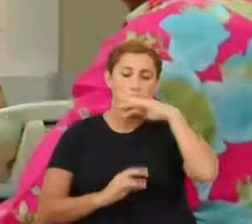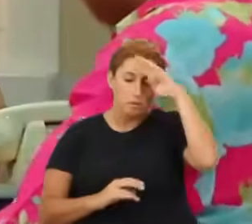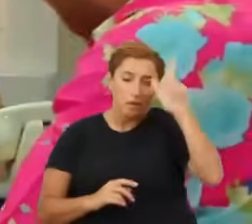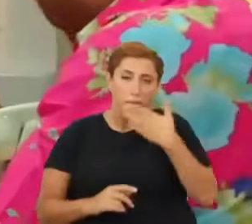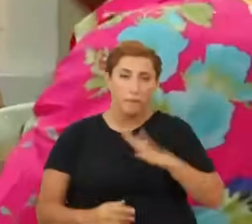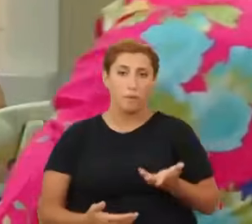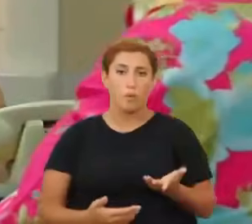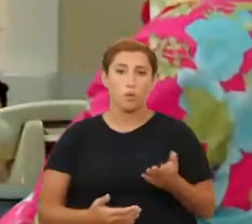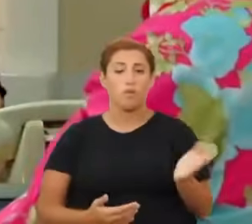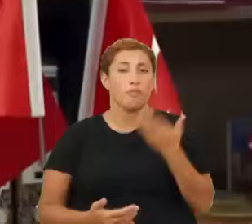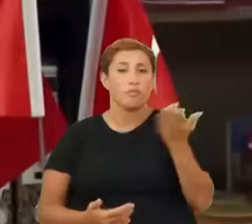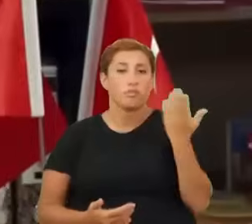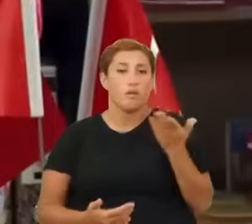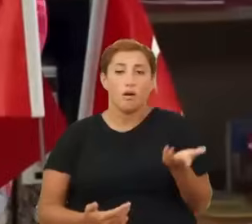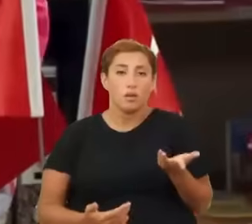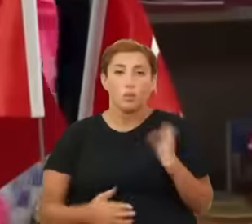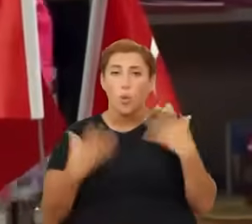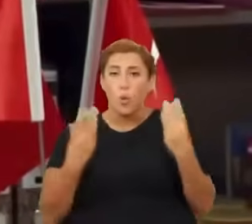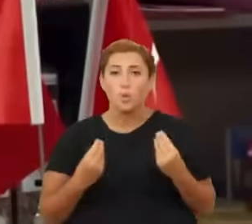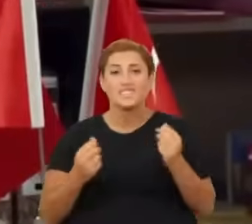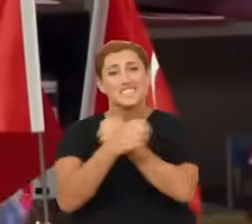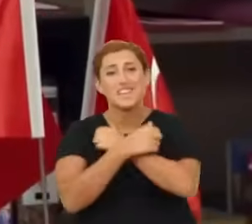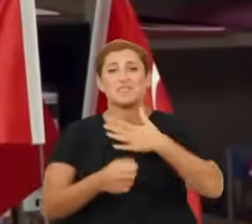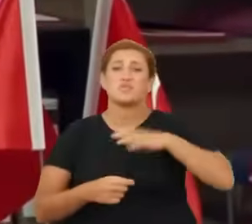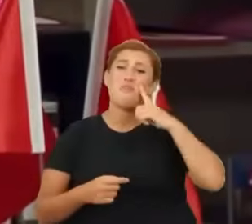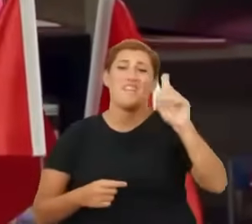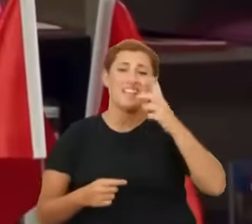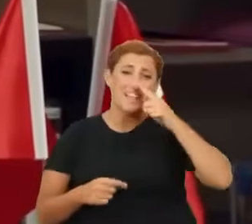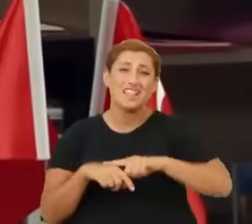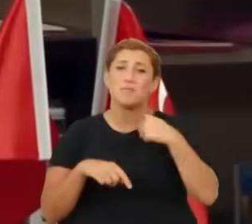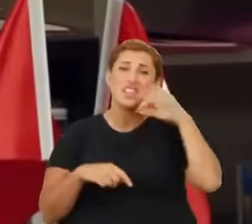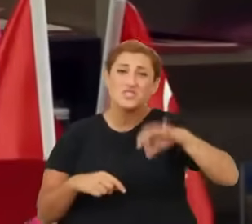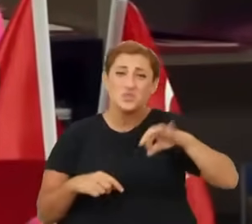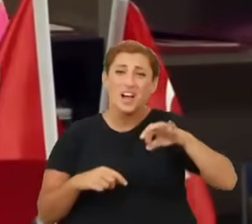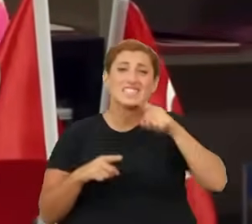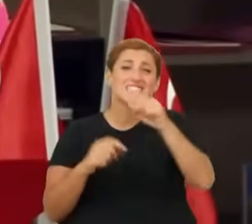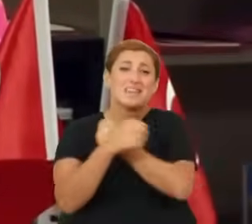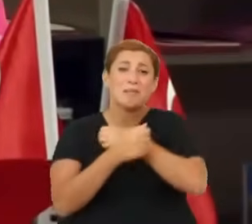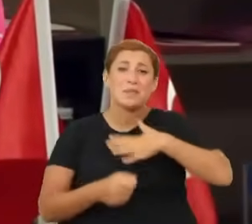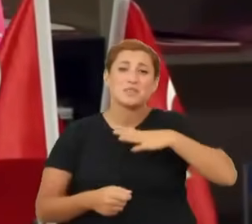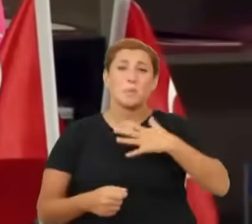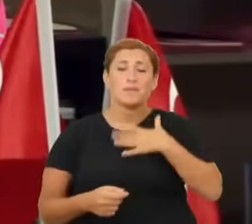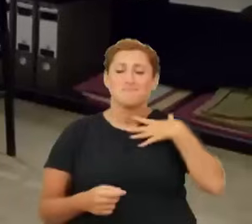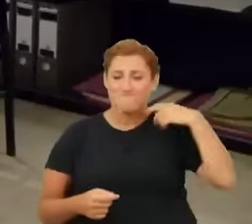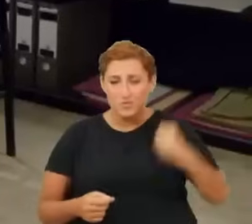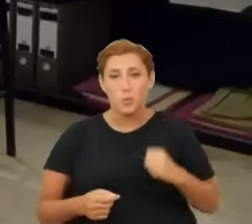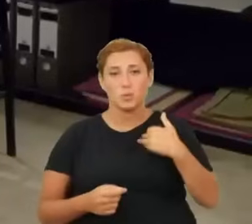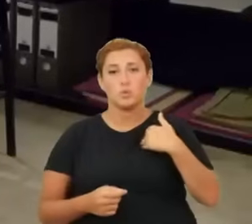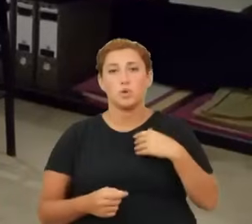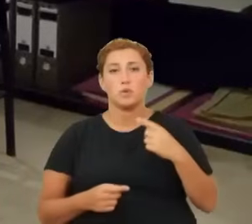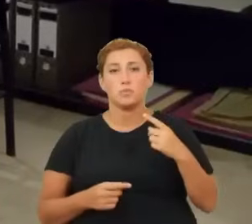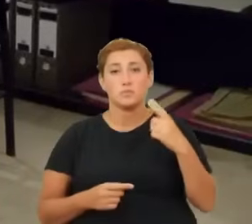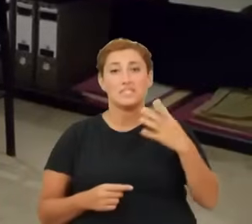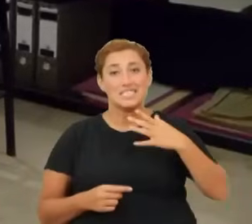hiç gerek yok. Daha, yani ne oldu ki ya? Sarılmak istiyorum vallahi. İnanın ben şu an sarılmak istiyorum, kendimi zor tutuyorum. Yok, iyi